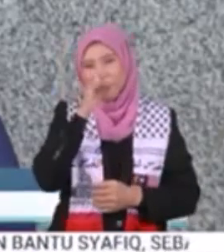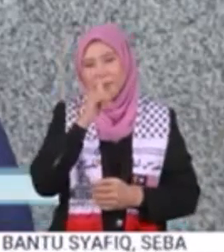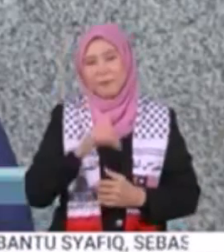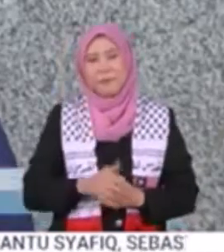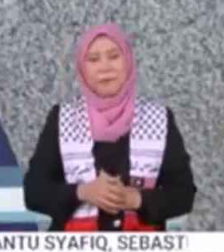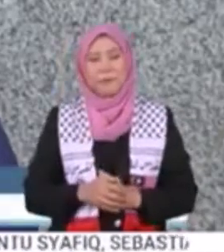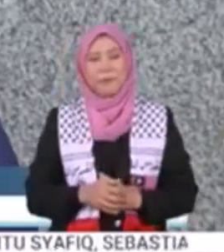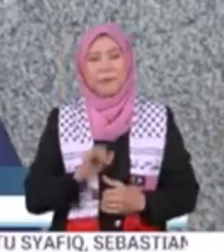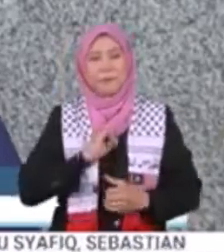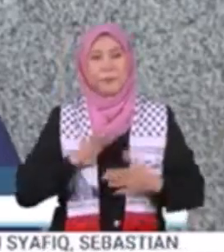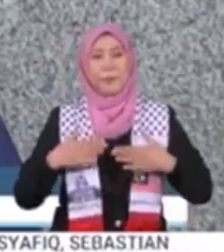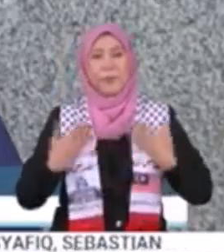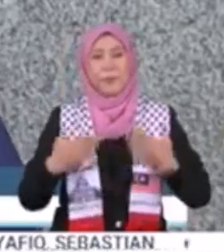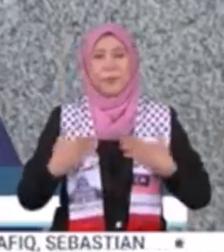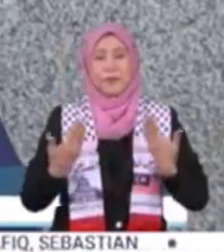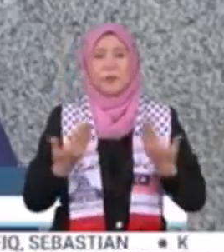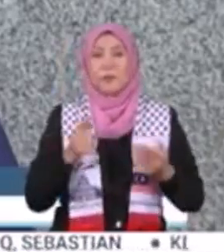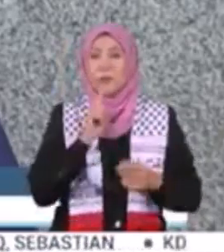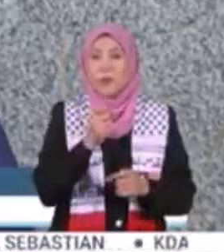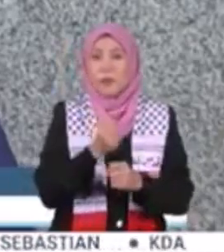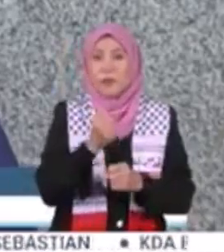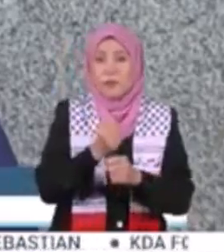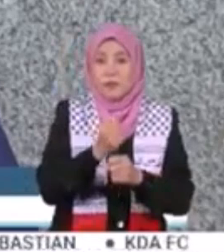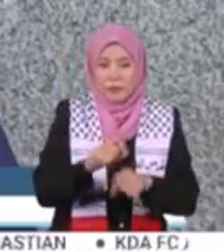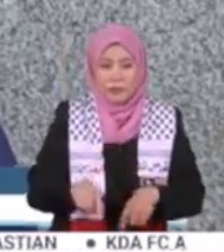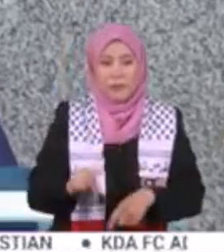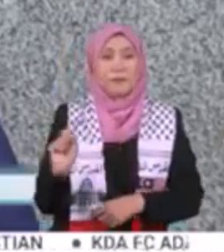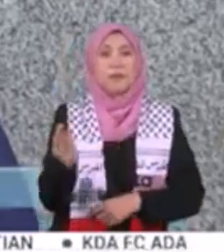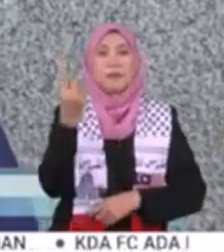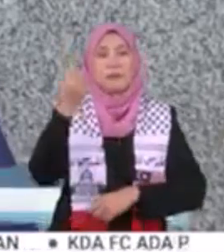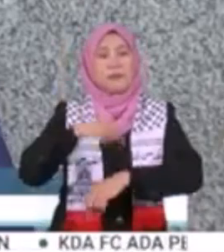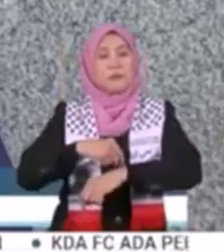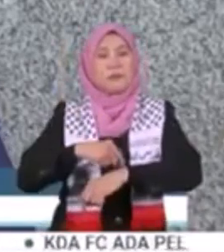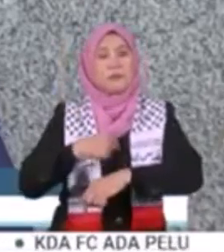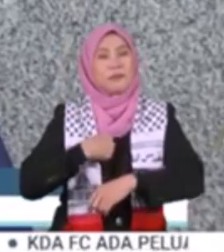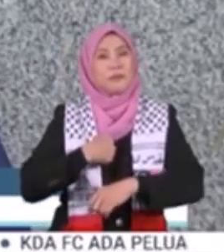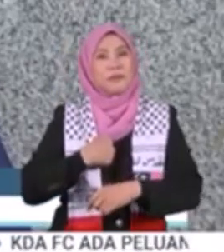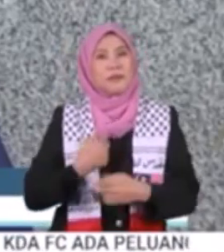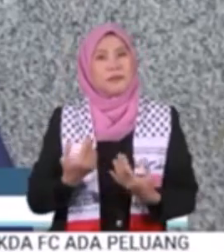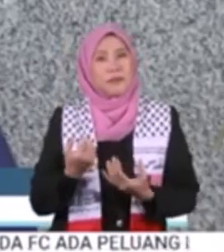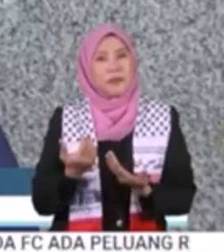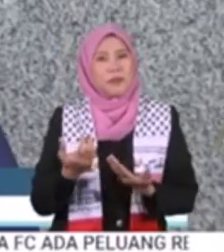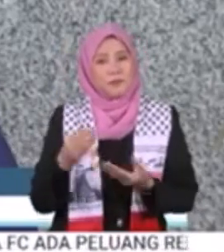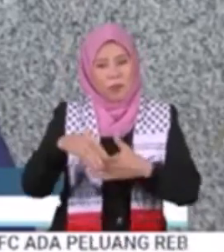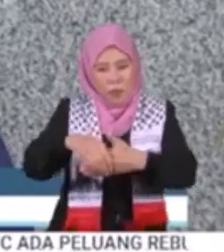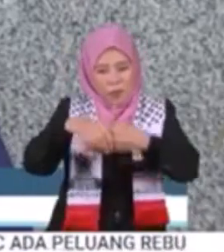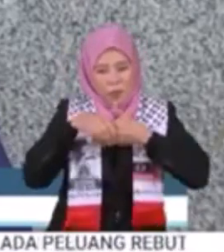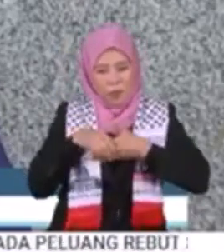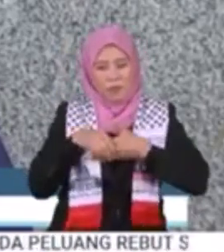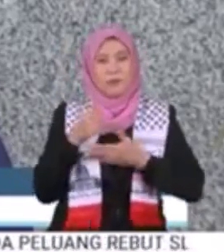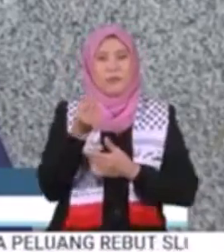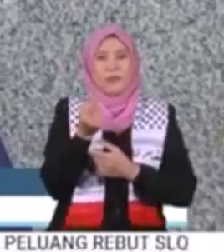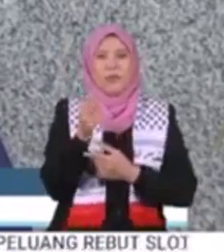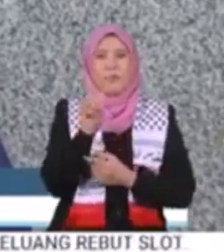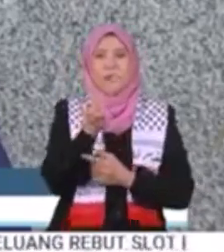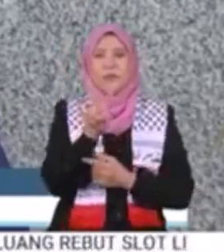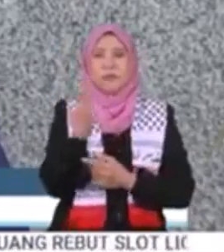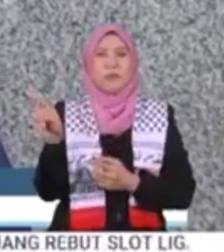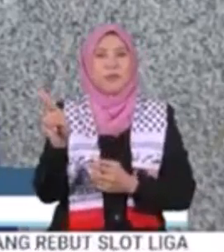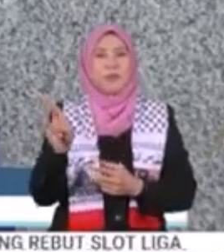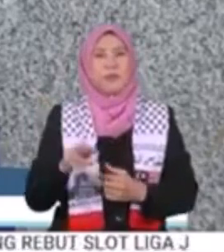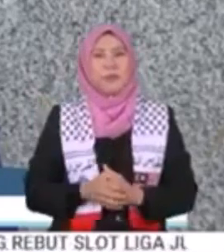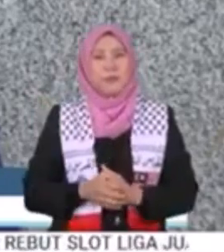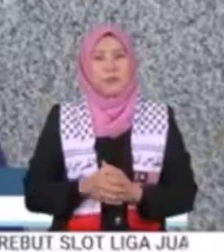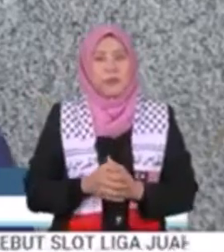begitu teruja sangat sebab sepanjang perkhidmatan saya ini adalah kali pertama rasa saya yang Bonus kita dapat tertinggi dua k